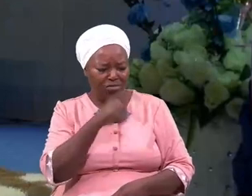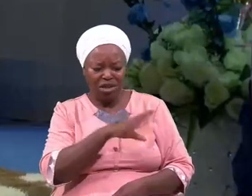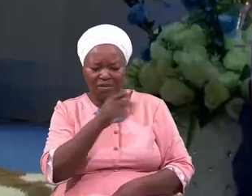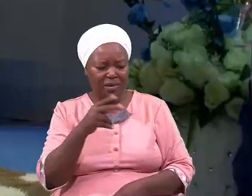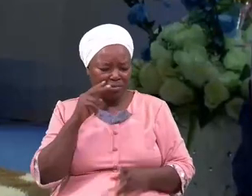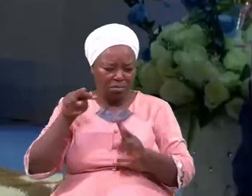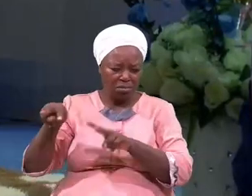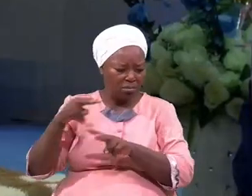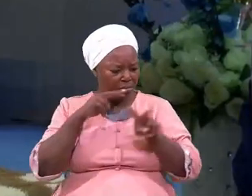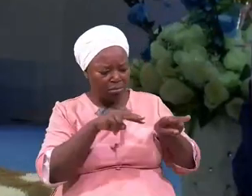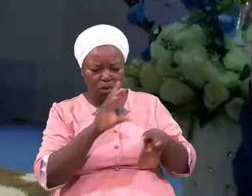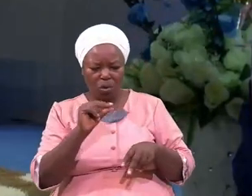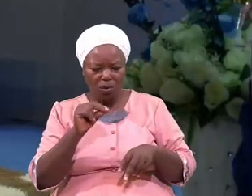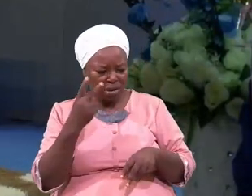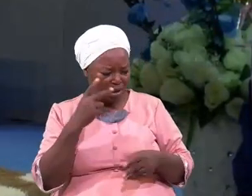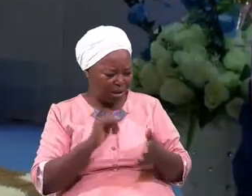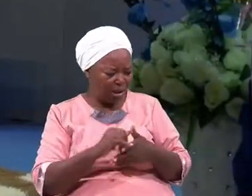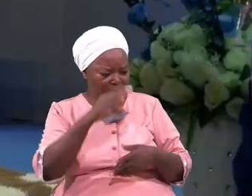les autres.